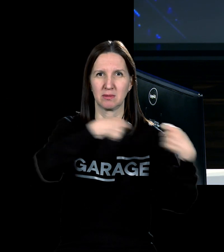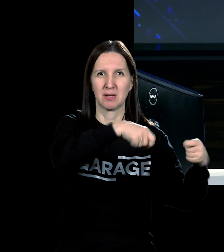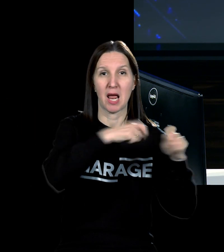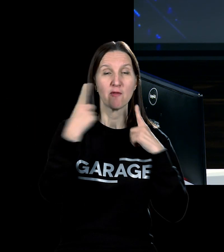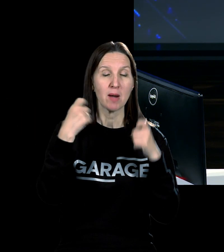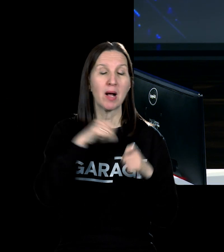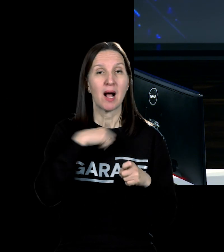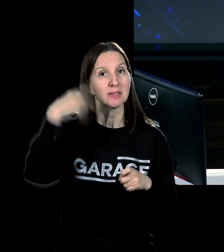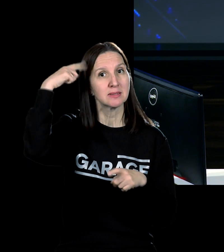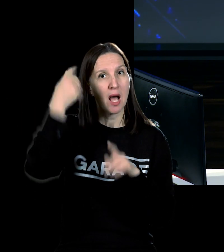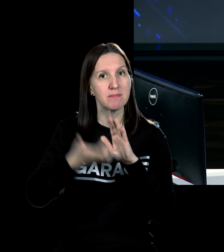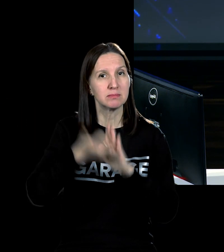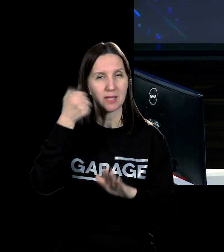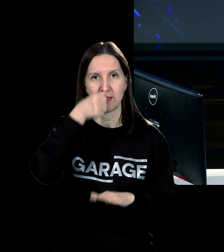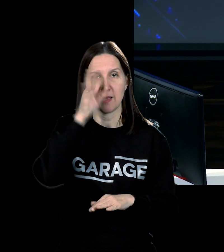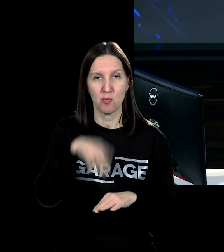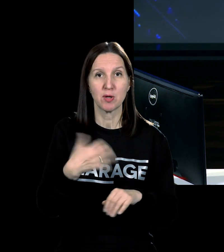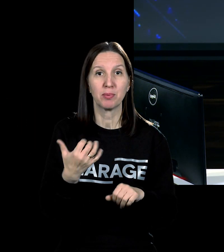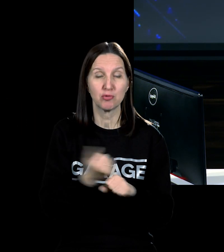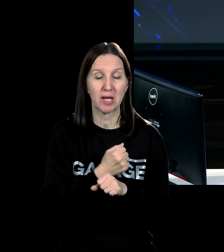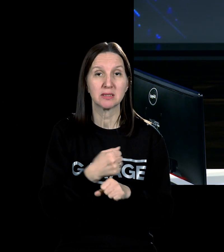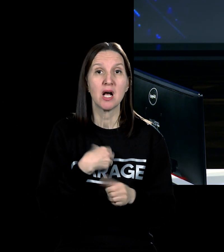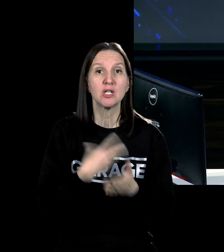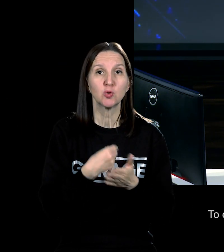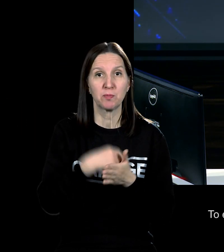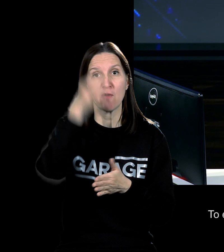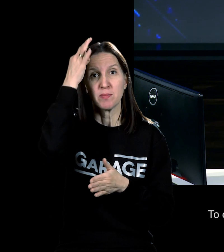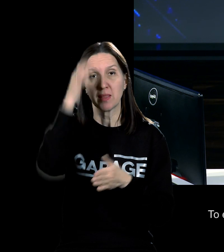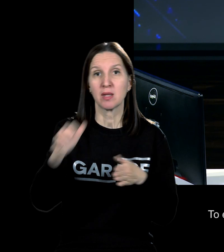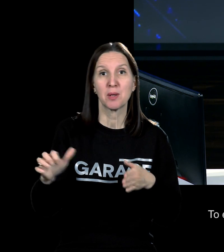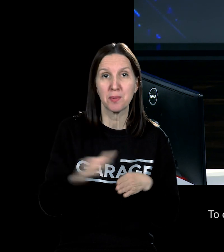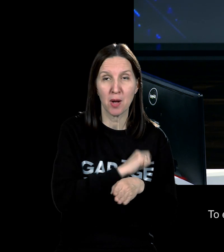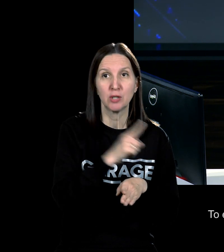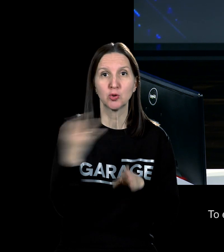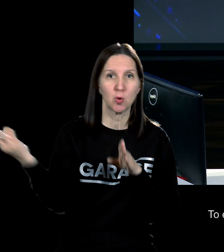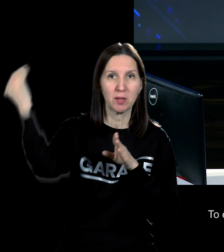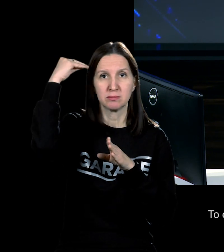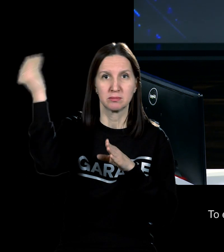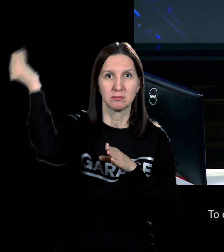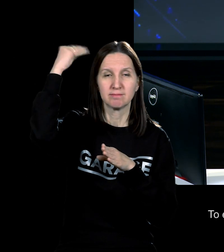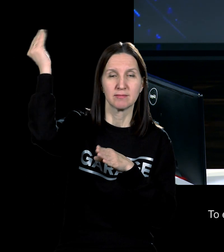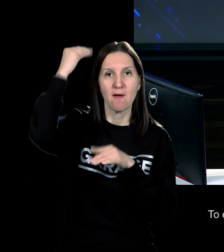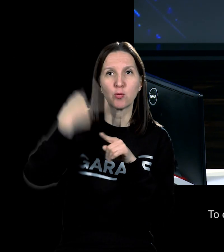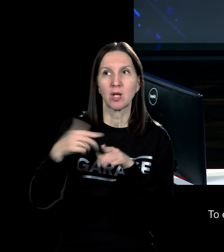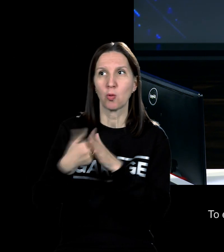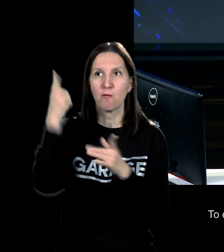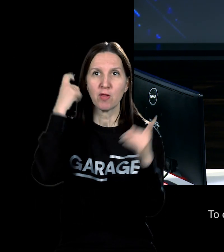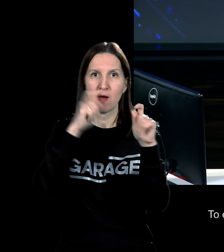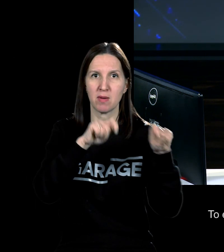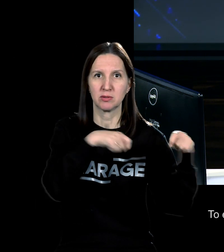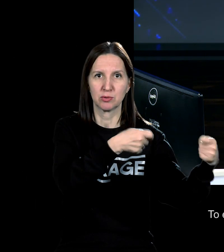и ради которой он стирает собственные воспоминания. Да? То есть, это, собственно говоря, то состояние